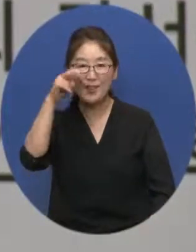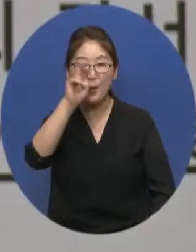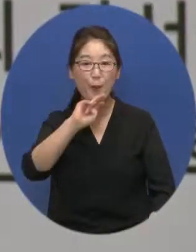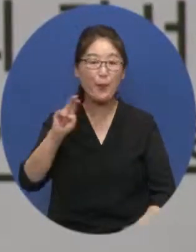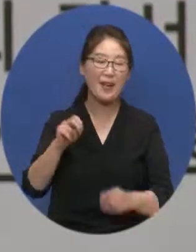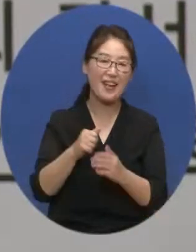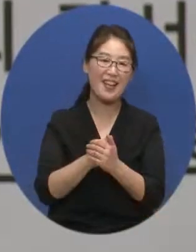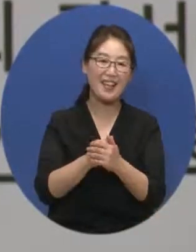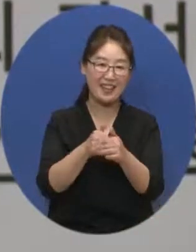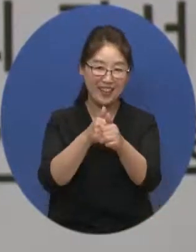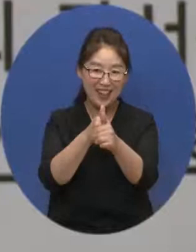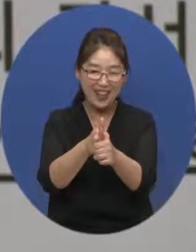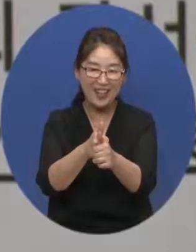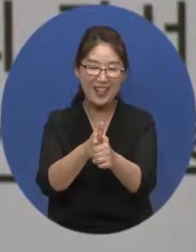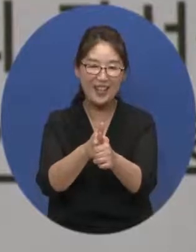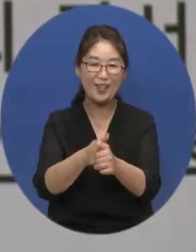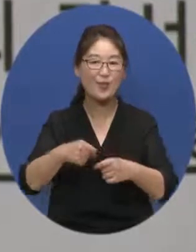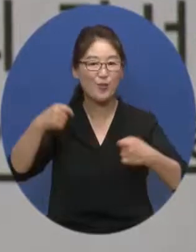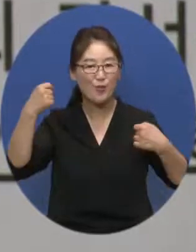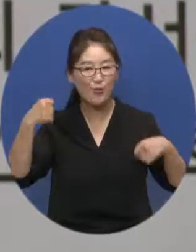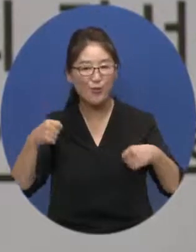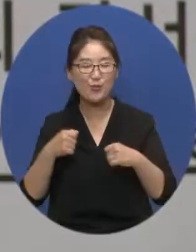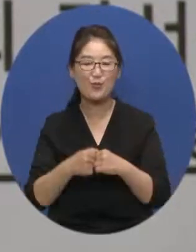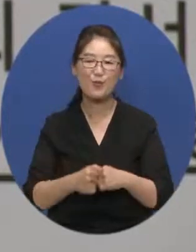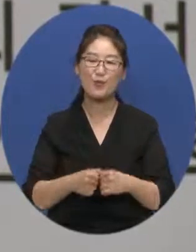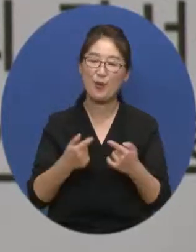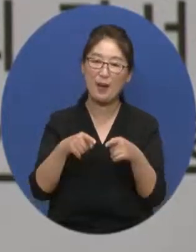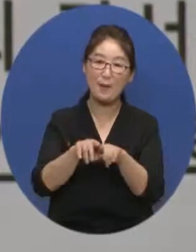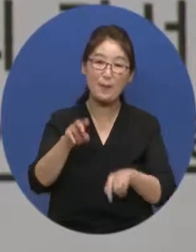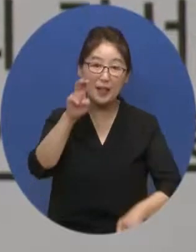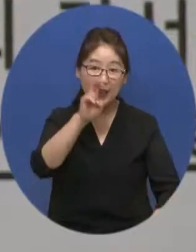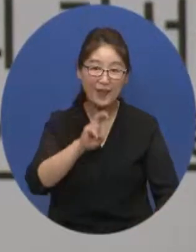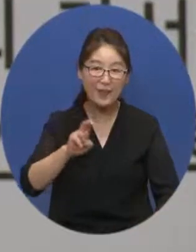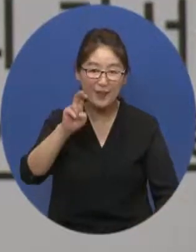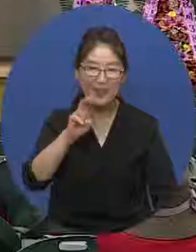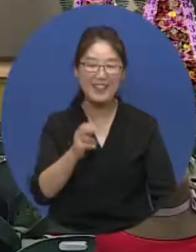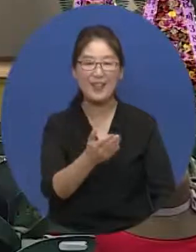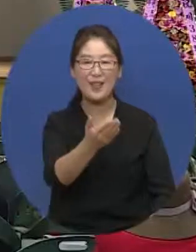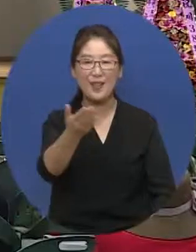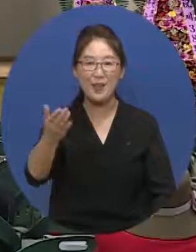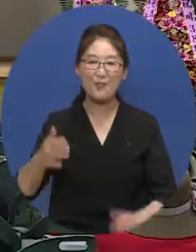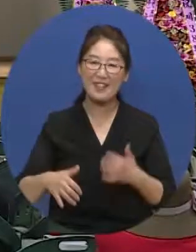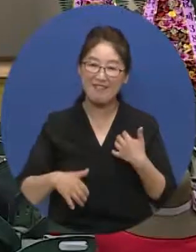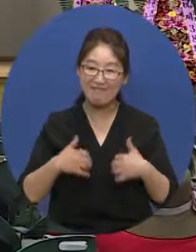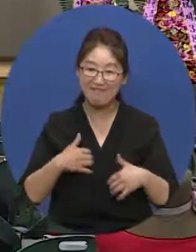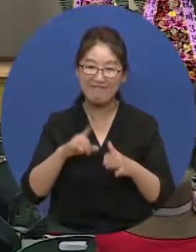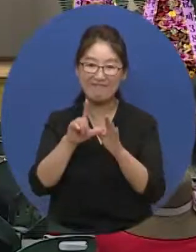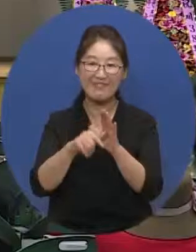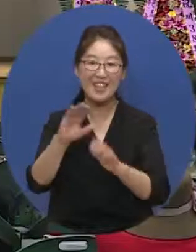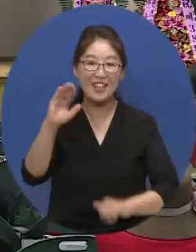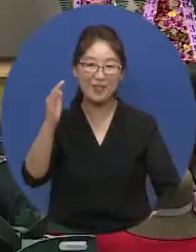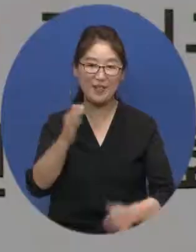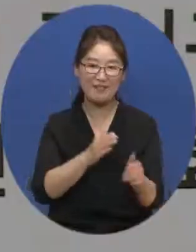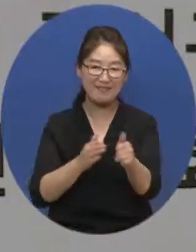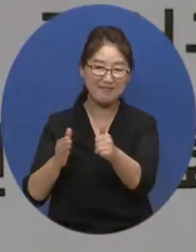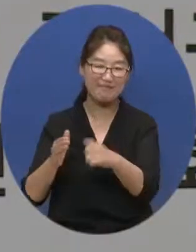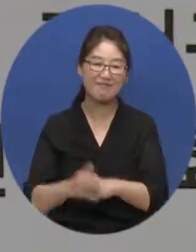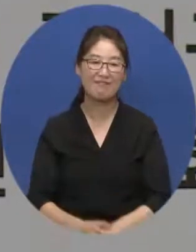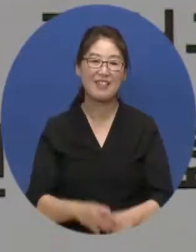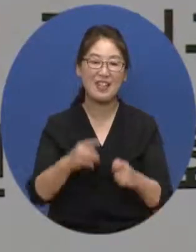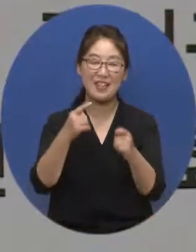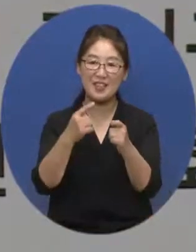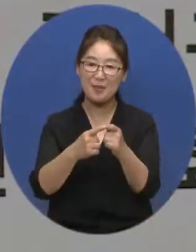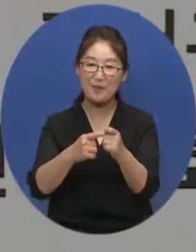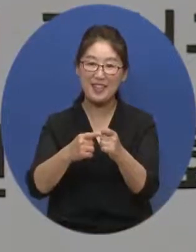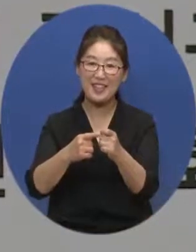노래 따라 부르시면서 오늘 하루에 여러분의 축제가 됐으면 좋겠습니다. 첫 번째 순서입니다.